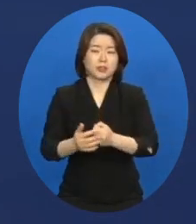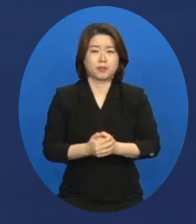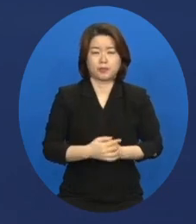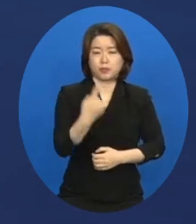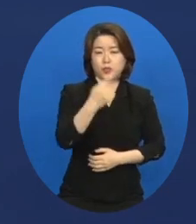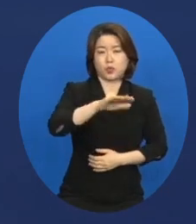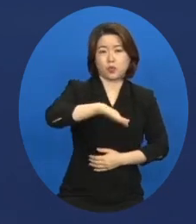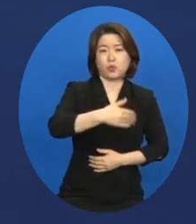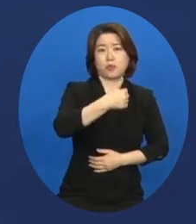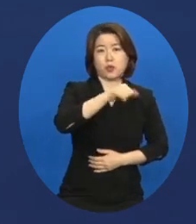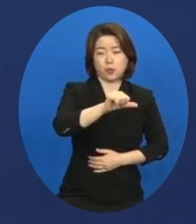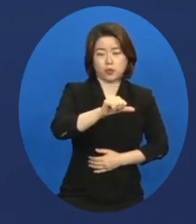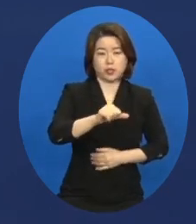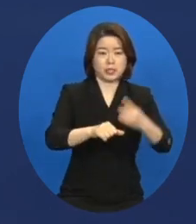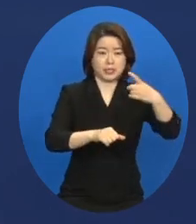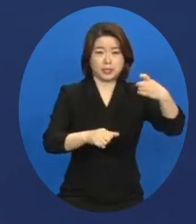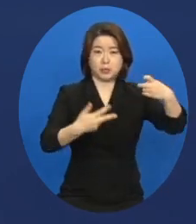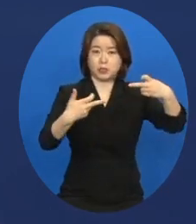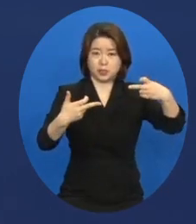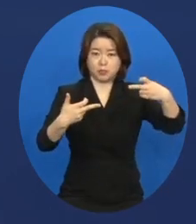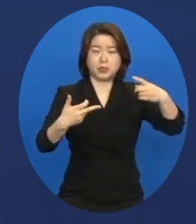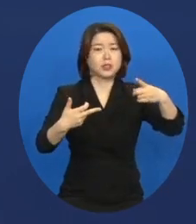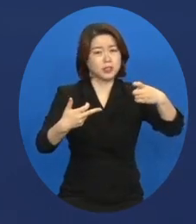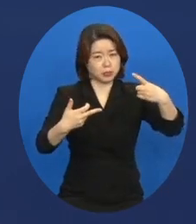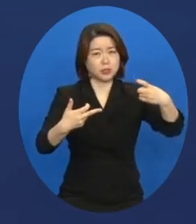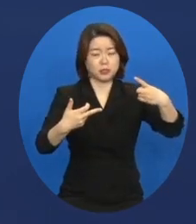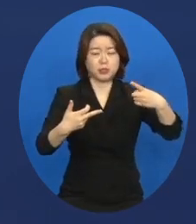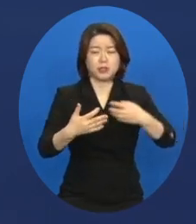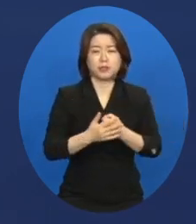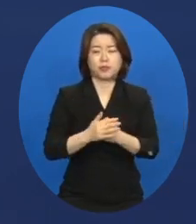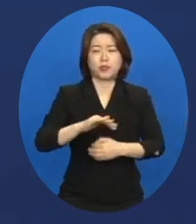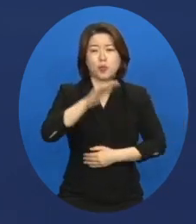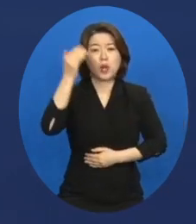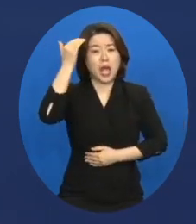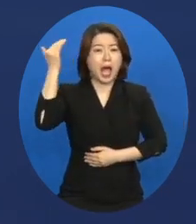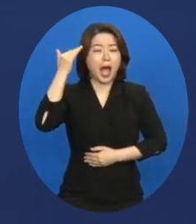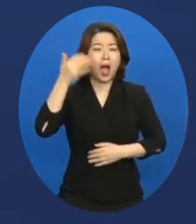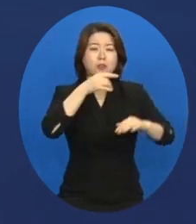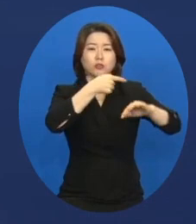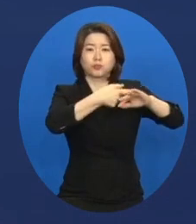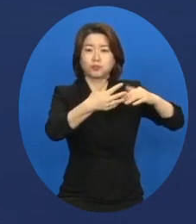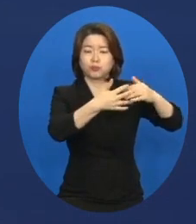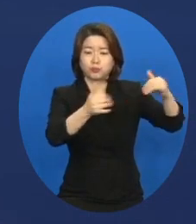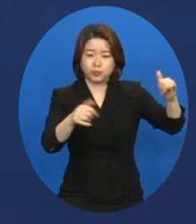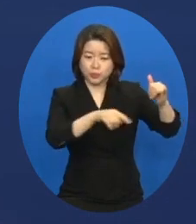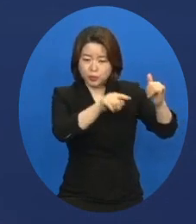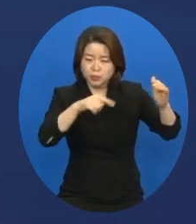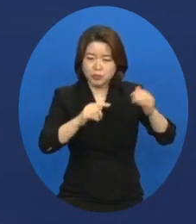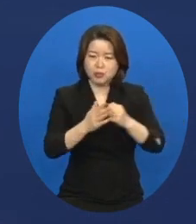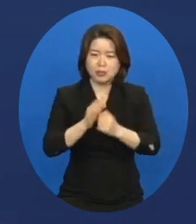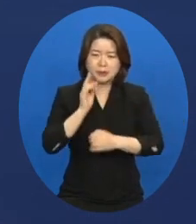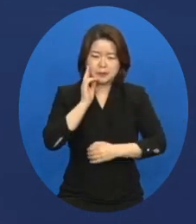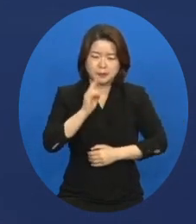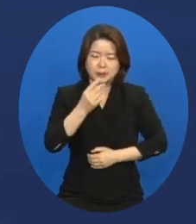1905년 11월 17일, 그날은 우리 민족에게 있어서는 정말 끔찍하고 불행한 날입니다.